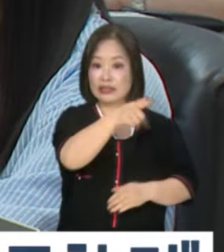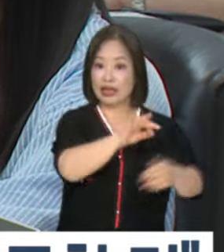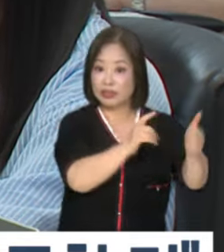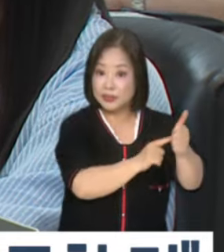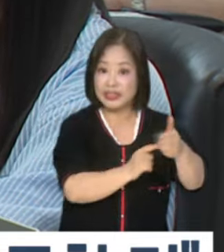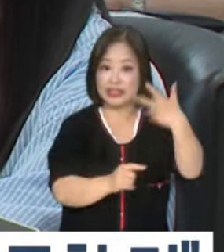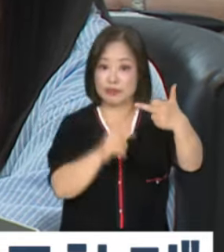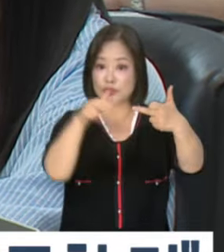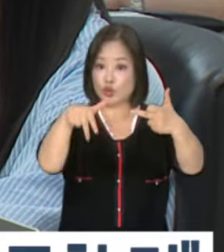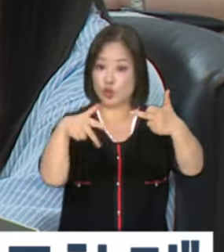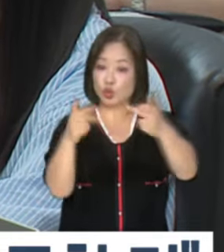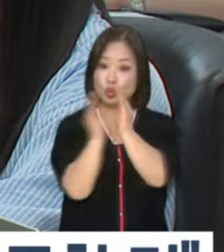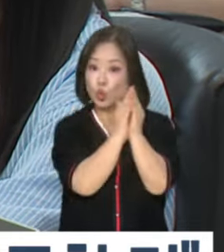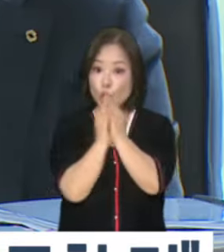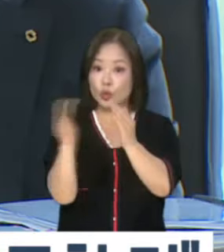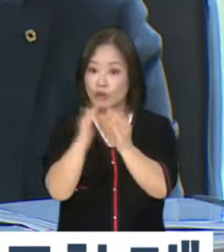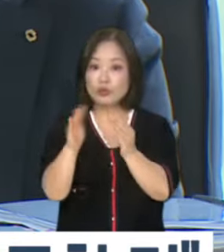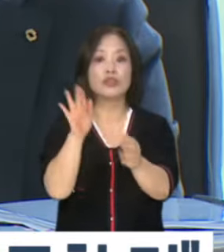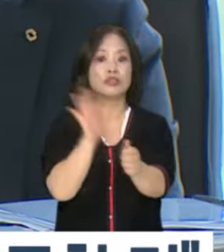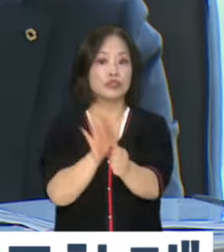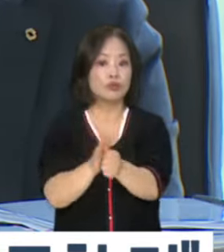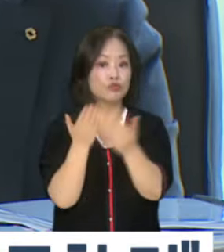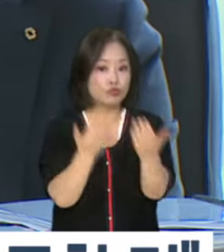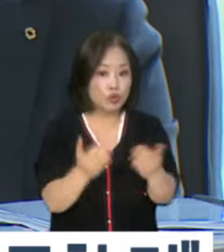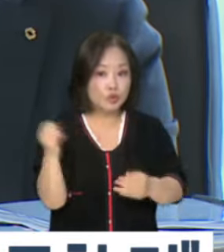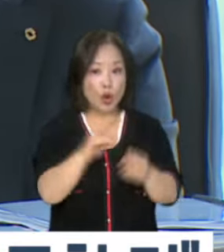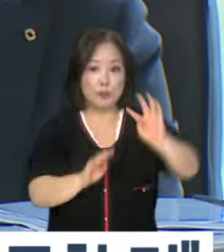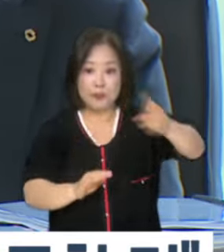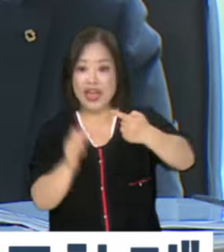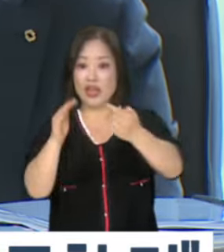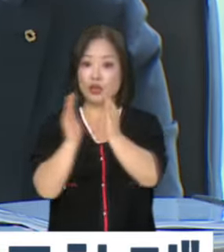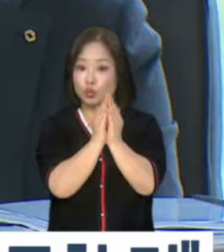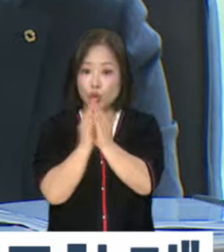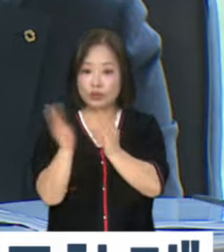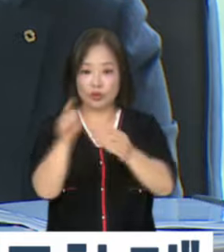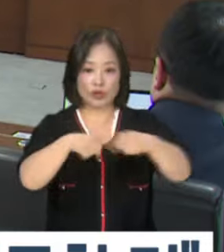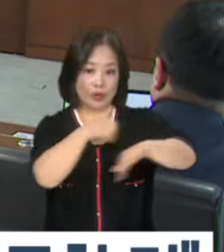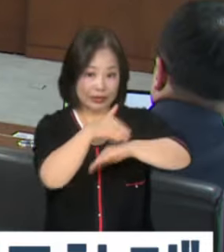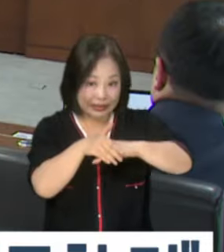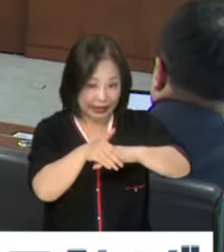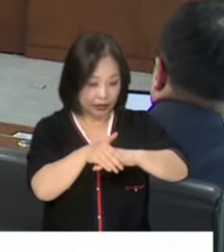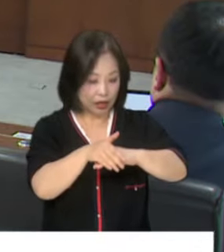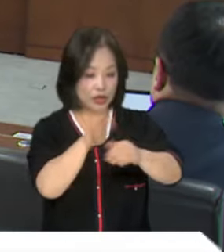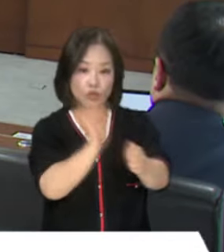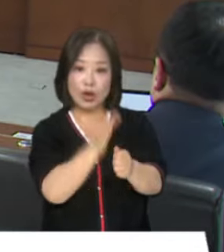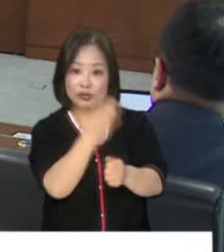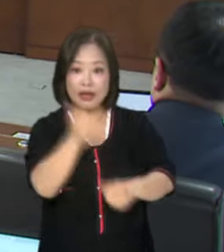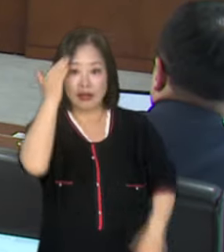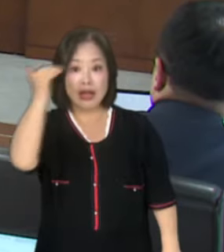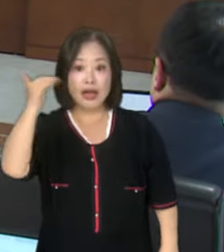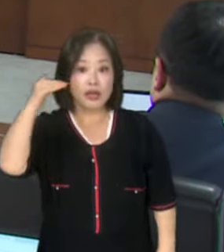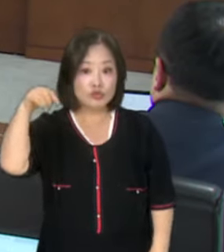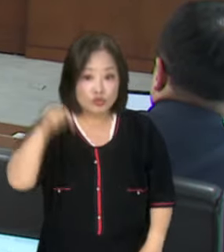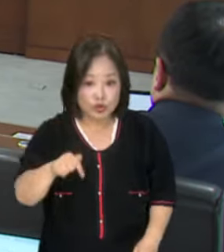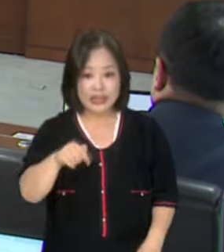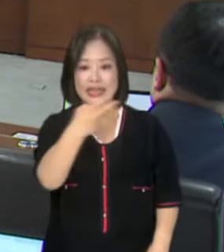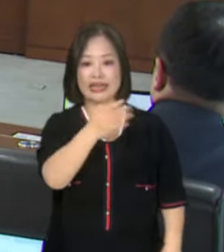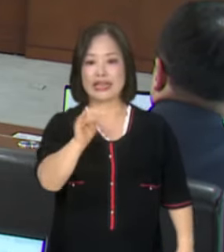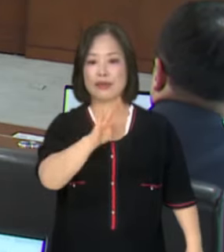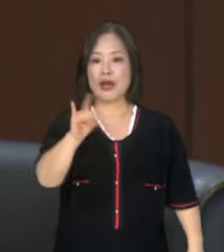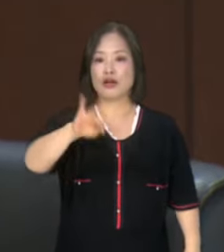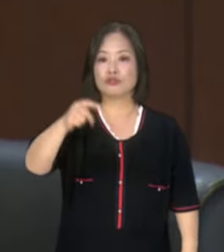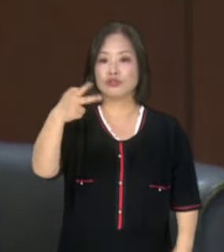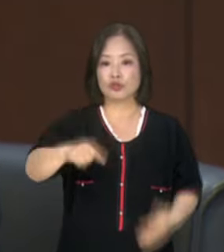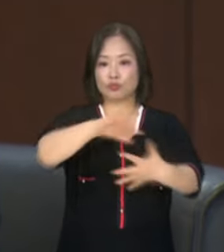규모의 반도체 산업 지원과 함께 향후 100조원 규모의 정책 자금을 공급하는 대한민국 리바운드 프로그램을